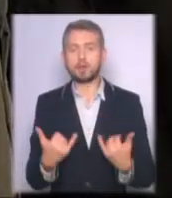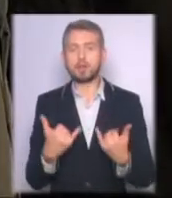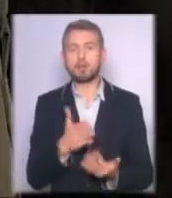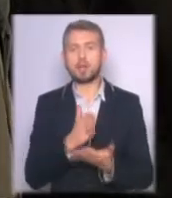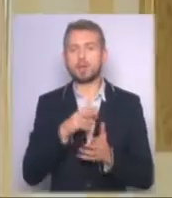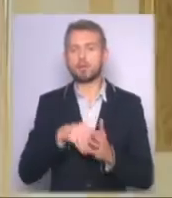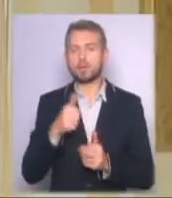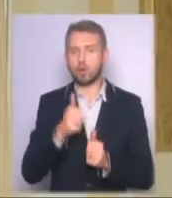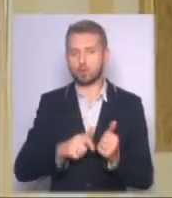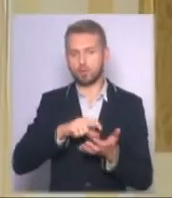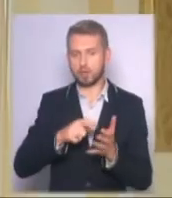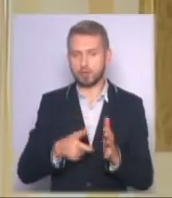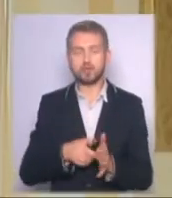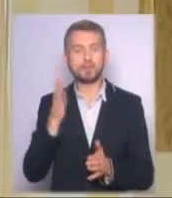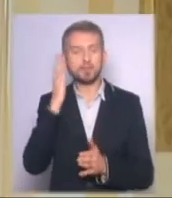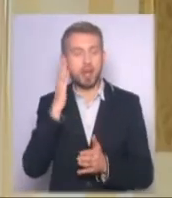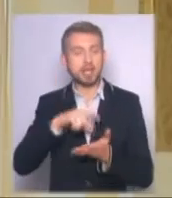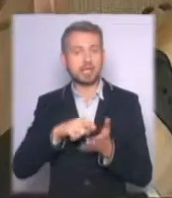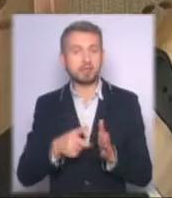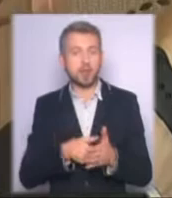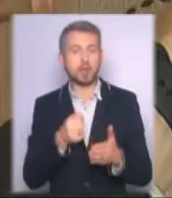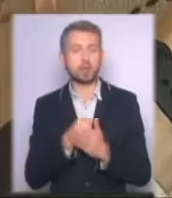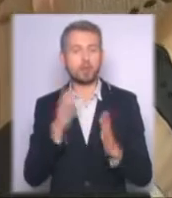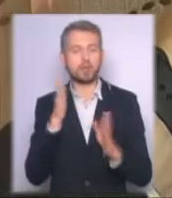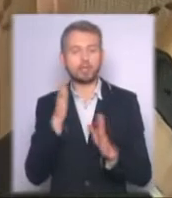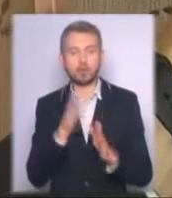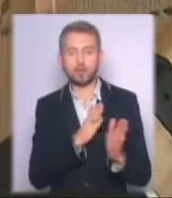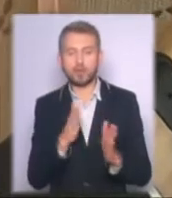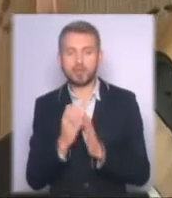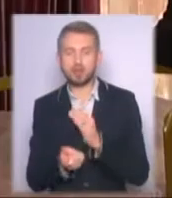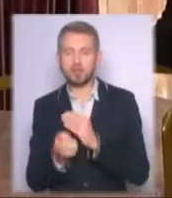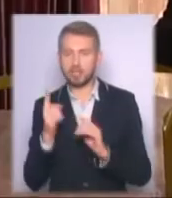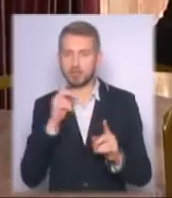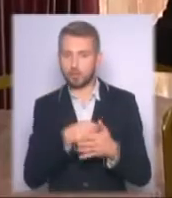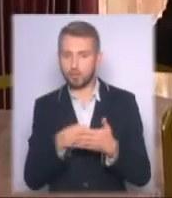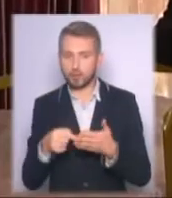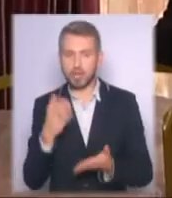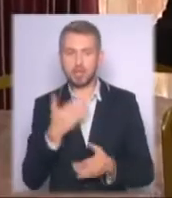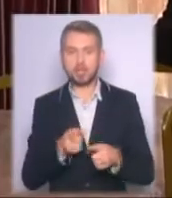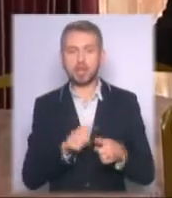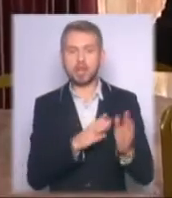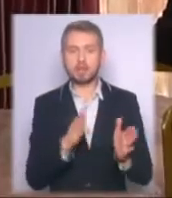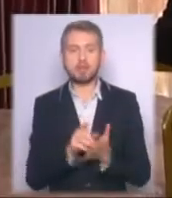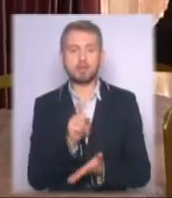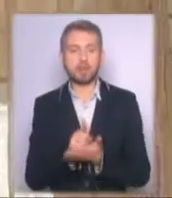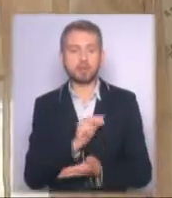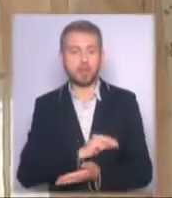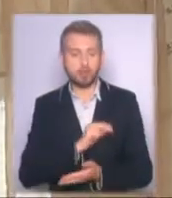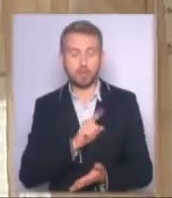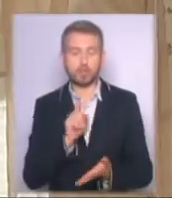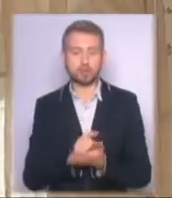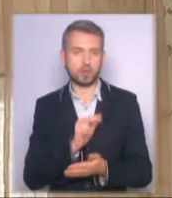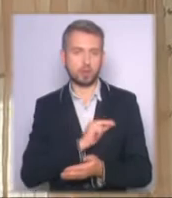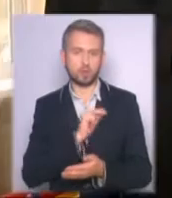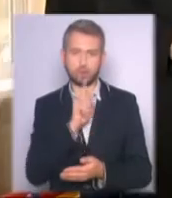кожному приміщенні. Втім, у спальних кімнатах до вентиляційної системи у мера виникли зауваження. Якщо ця система повинна працювати, вона повинна працювати без шуму. Усі